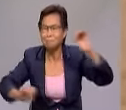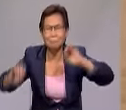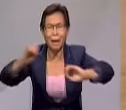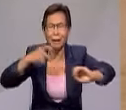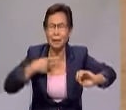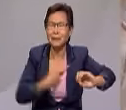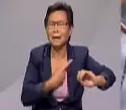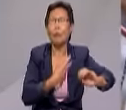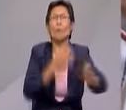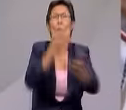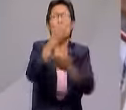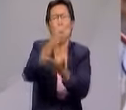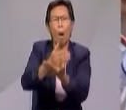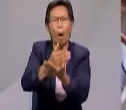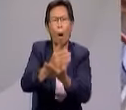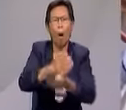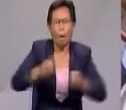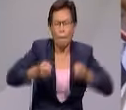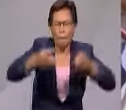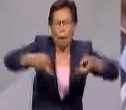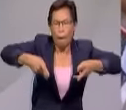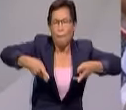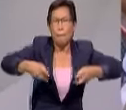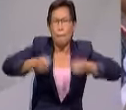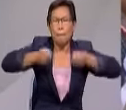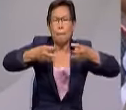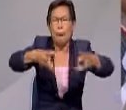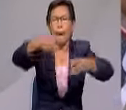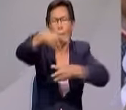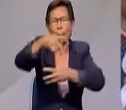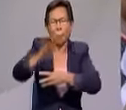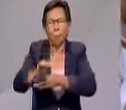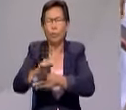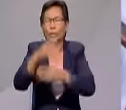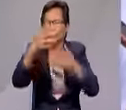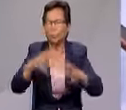telah memberhentikan Pan Borneo, Pan Borneo telah terbengkalai.